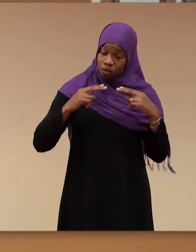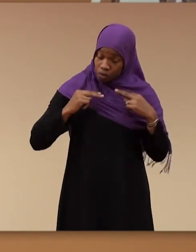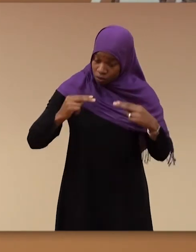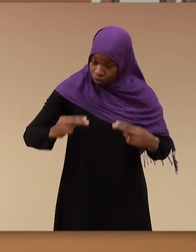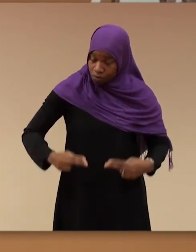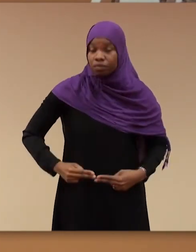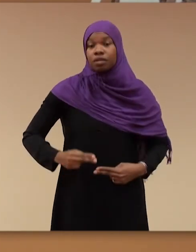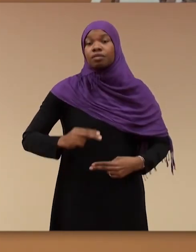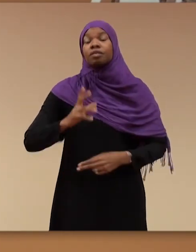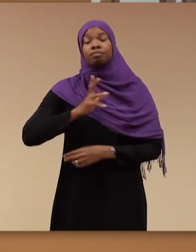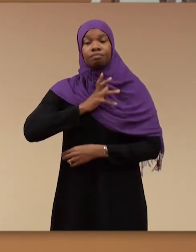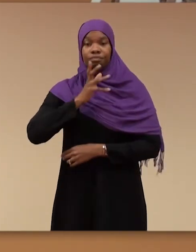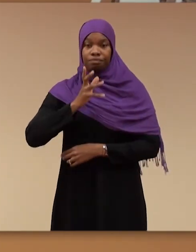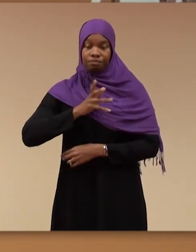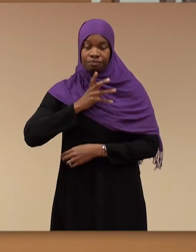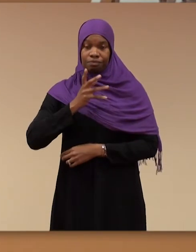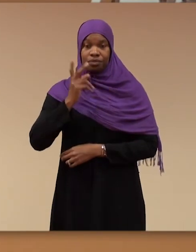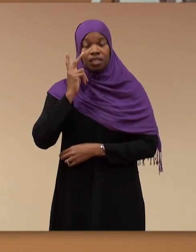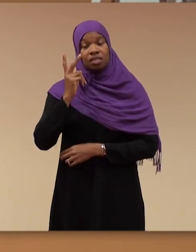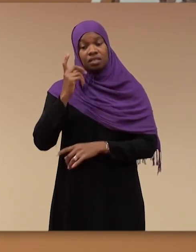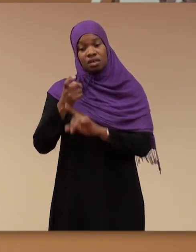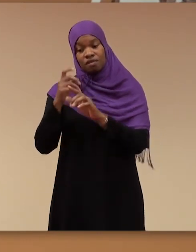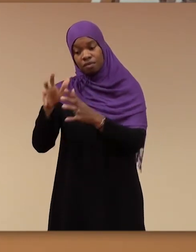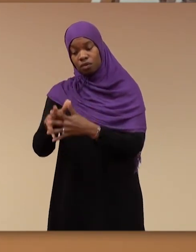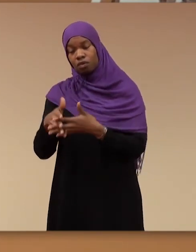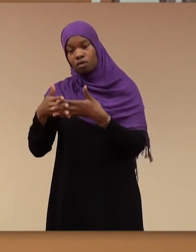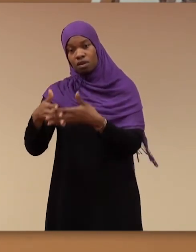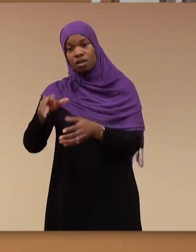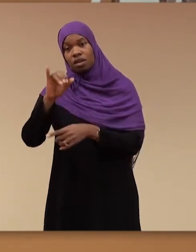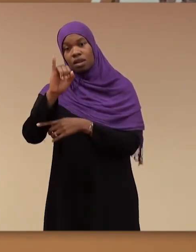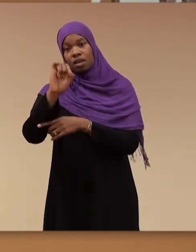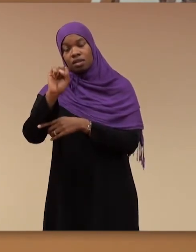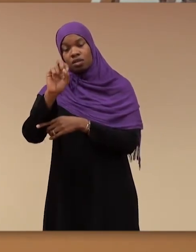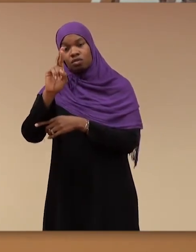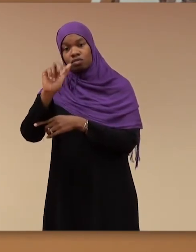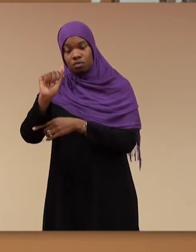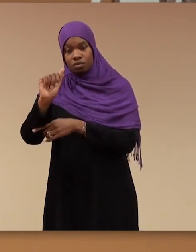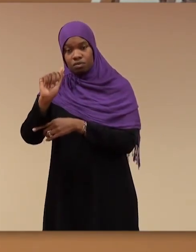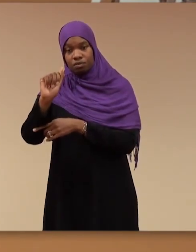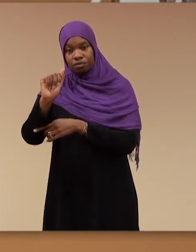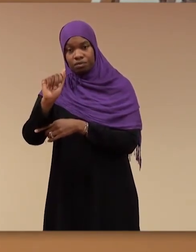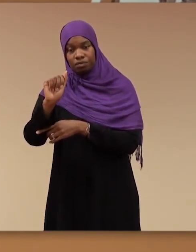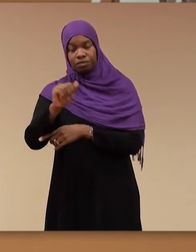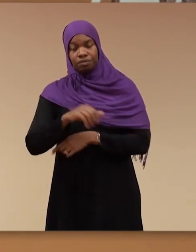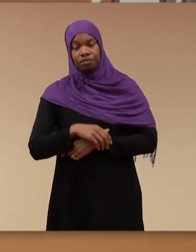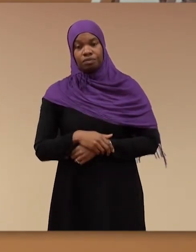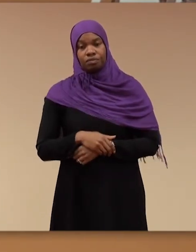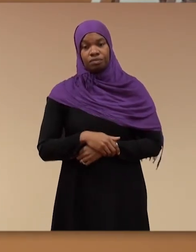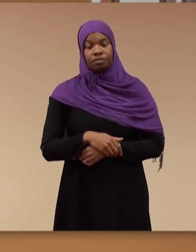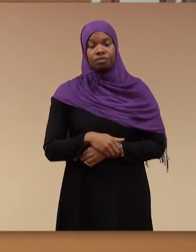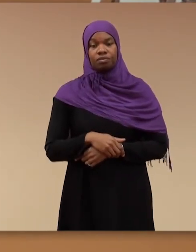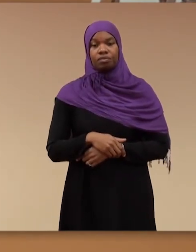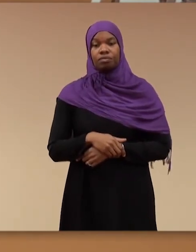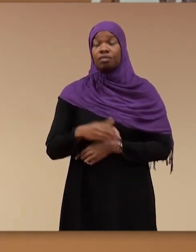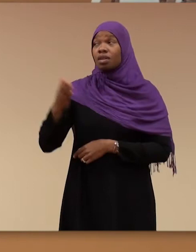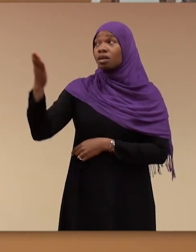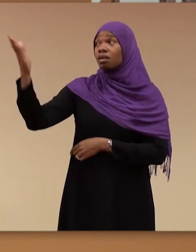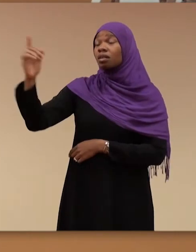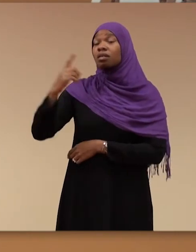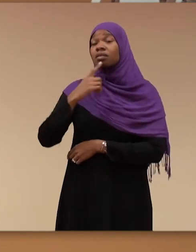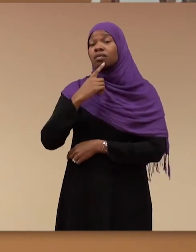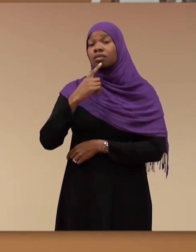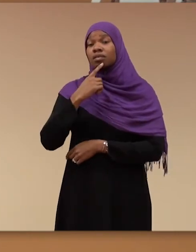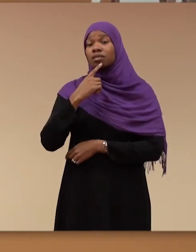We read this in Surah Al-Isra, وَلَقَدْ كَرَّمْنَا بَنِي آدَمَ. Allah subhanahu wa ta'ala said,